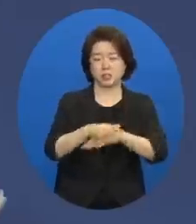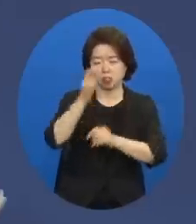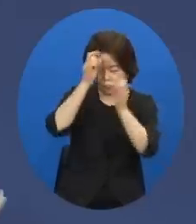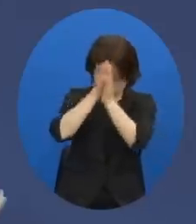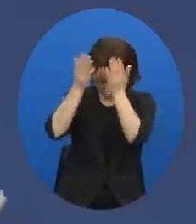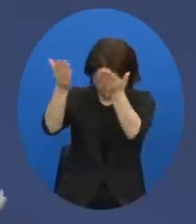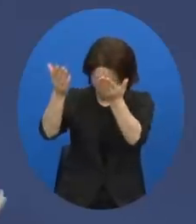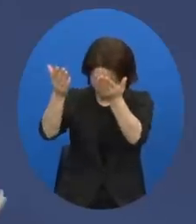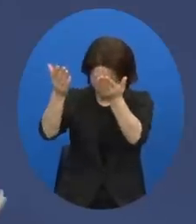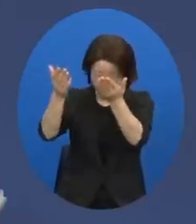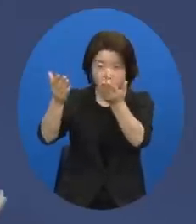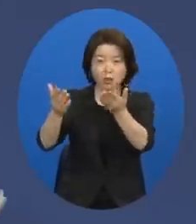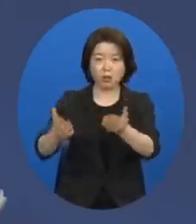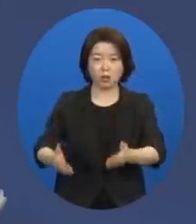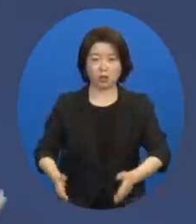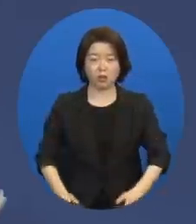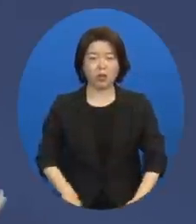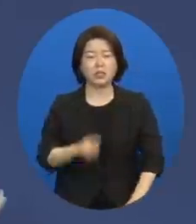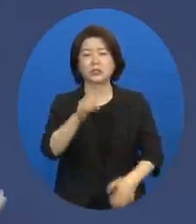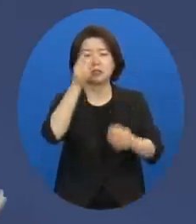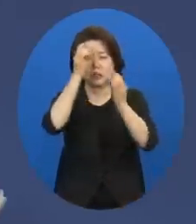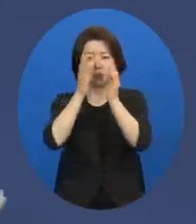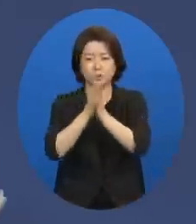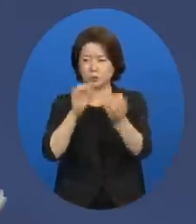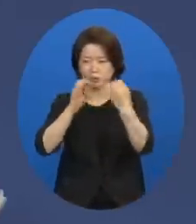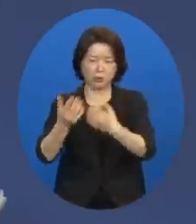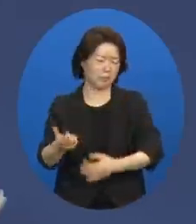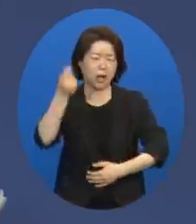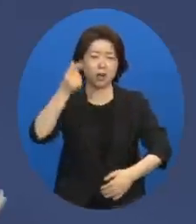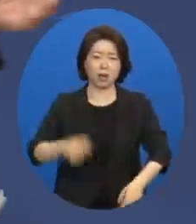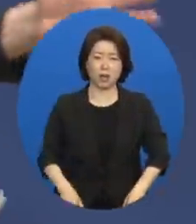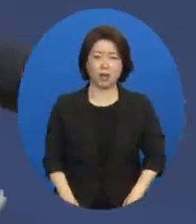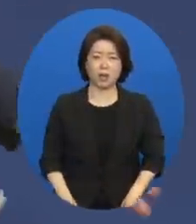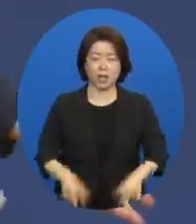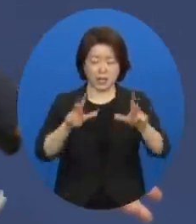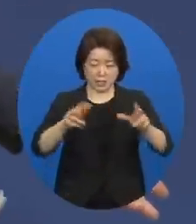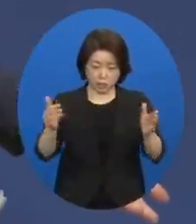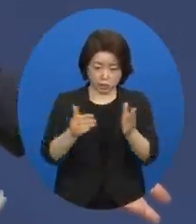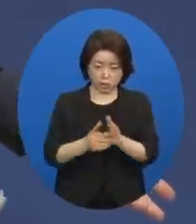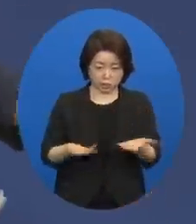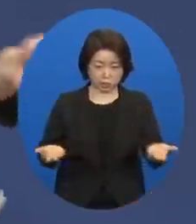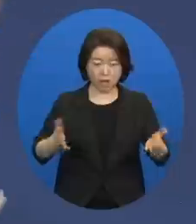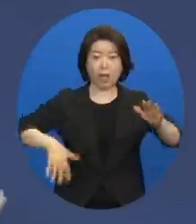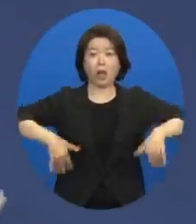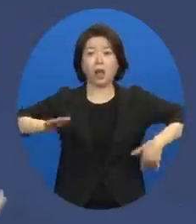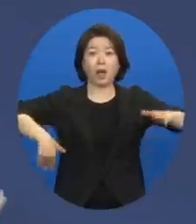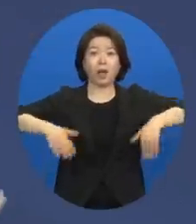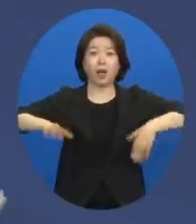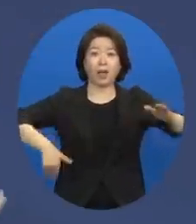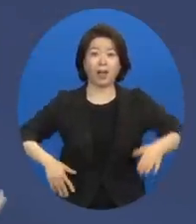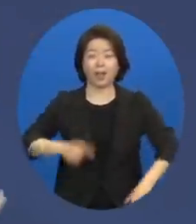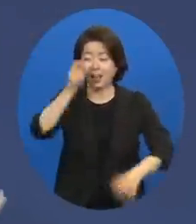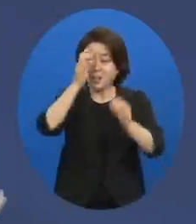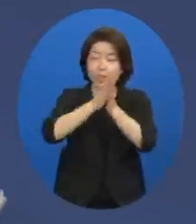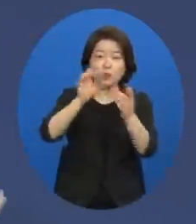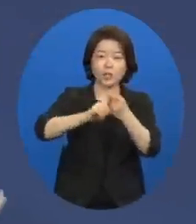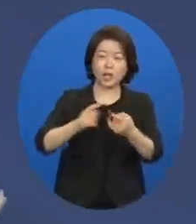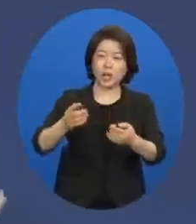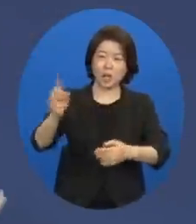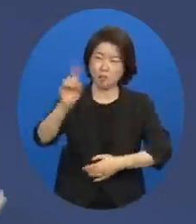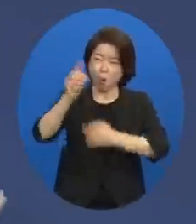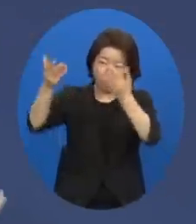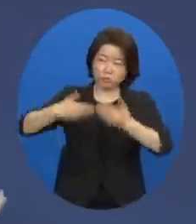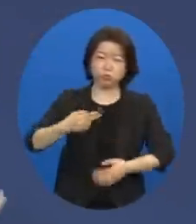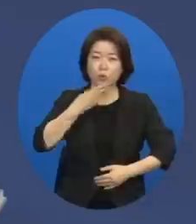했더니 그런 기도는 빨리 들어주세요. 그 지금까지 무소유예요. 저는 그때 기도한 대로 아무것도 안 주셔.